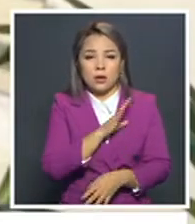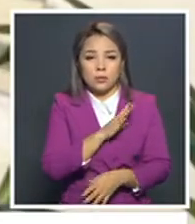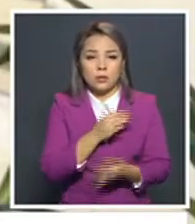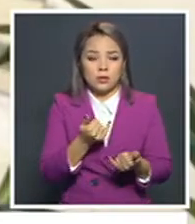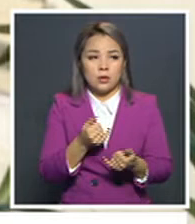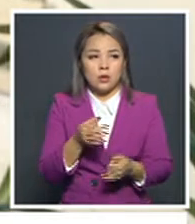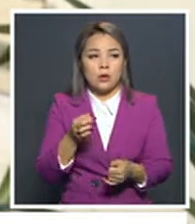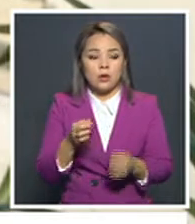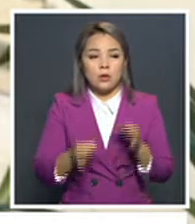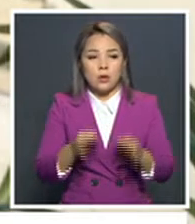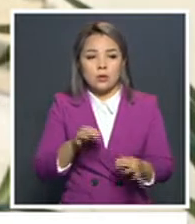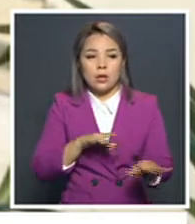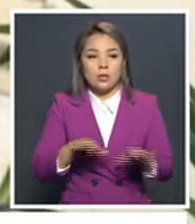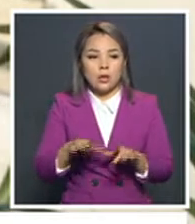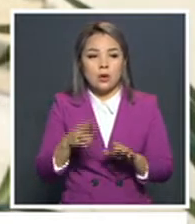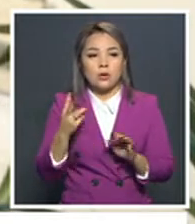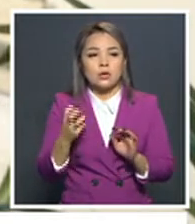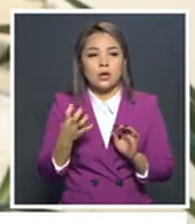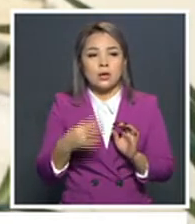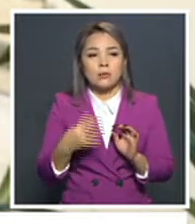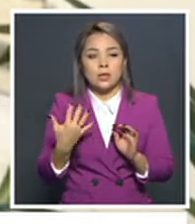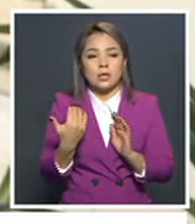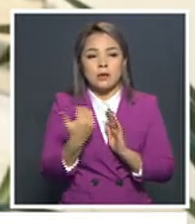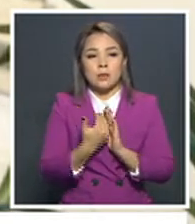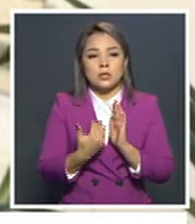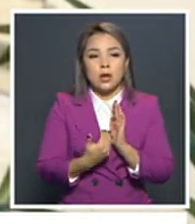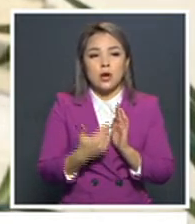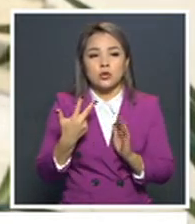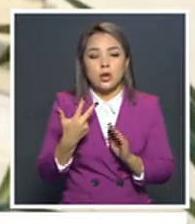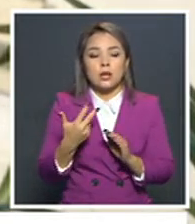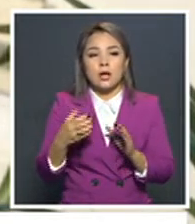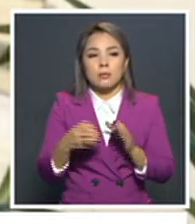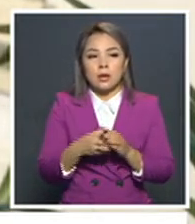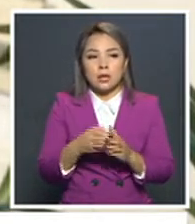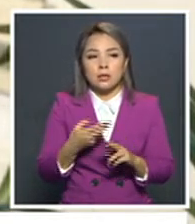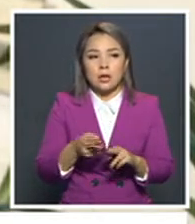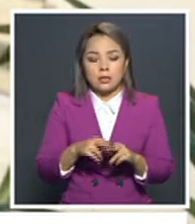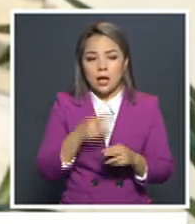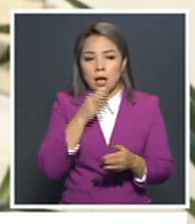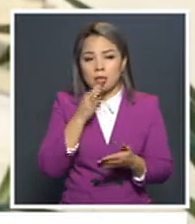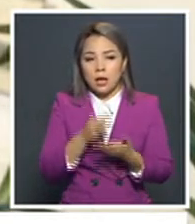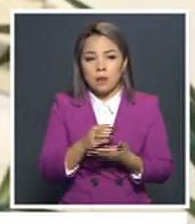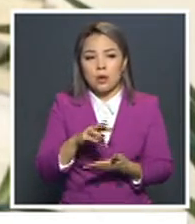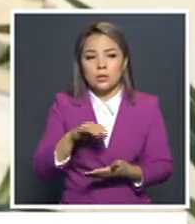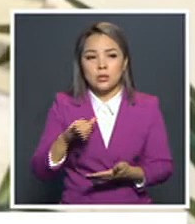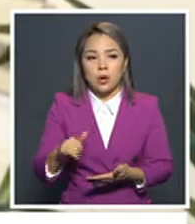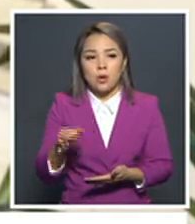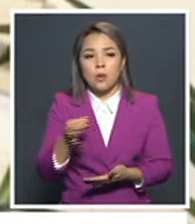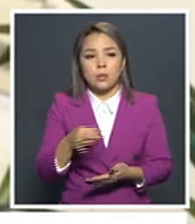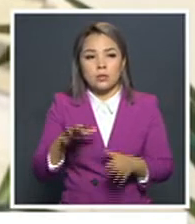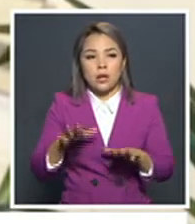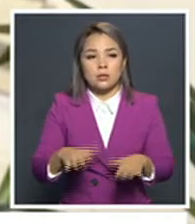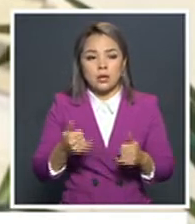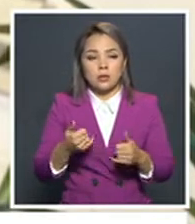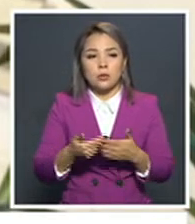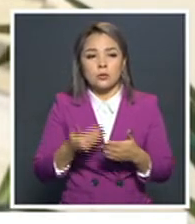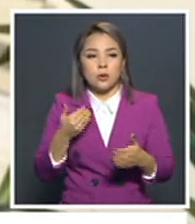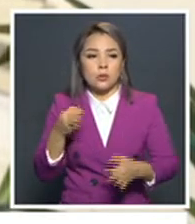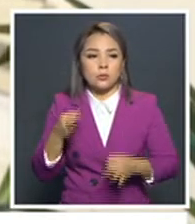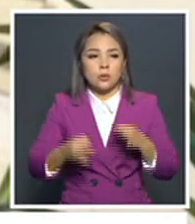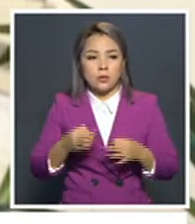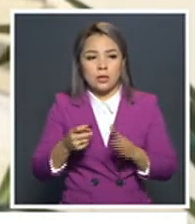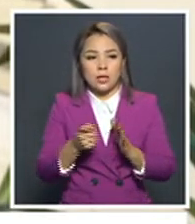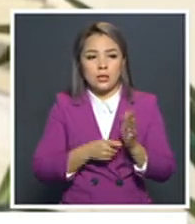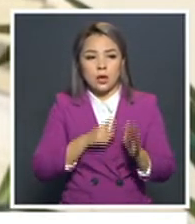Республикасының қылмыстық кодексінің 345-ші бабының 3-ші тармағына сәйкес Маңғыстау облысы полиция департаментінің сотқа дейінгі тергеудің